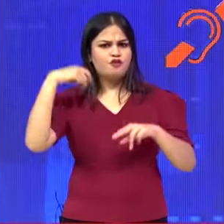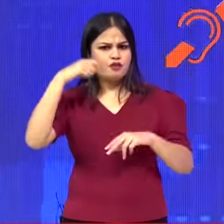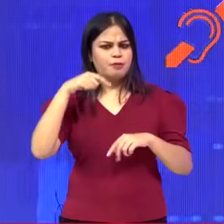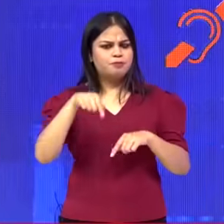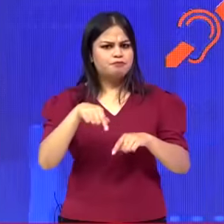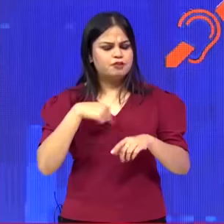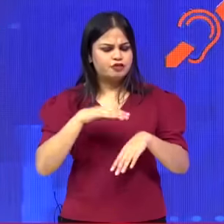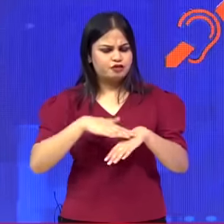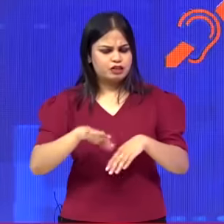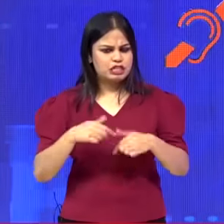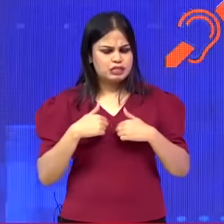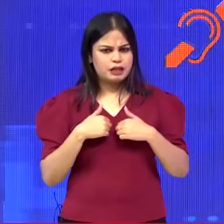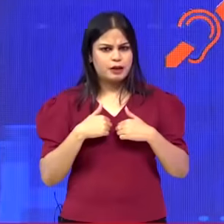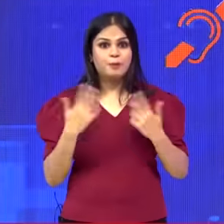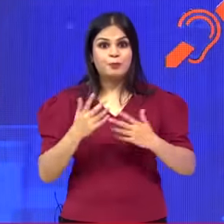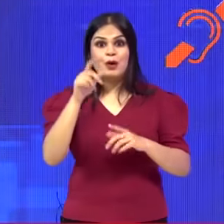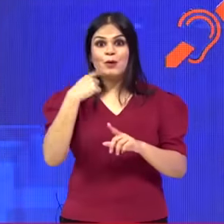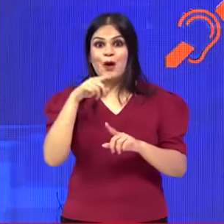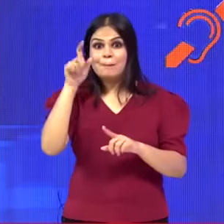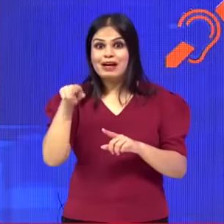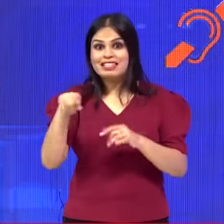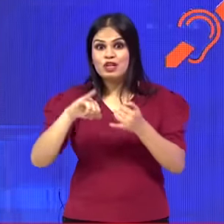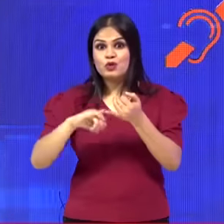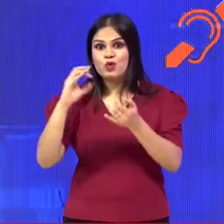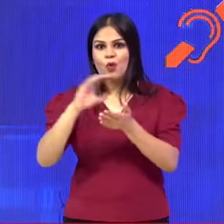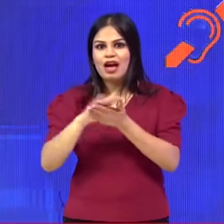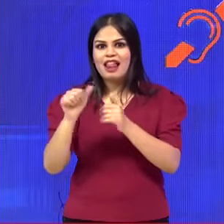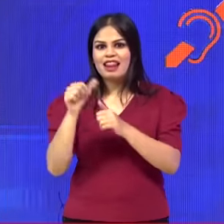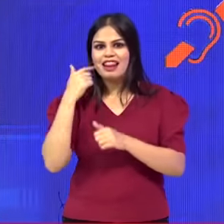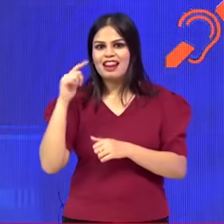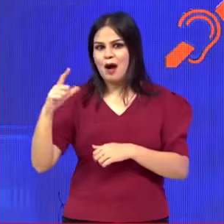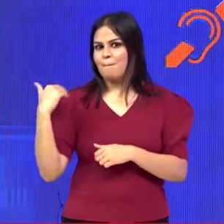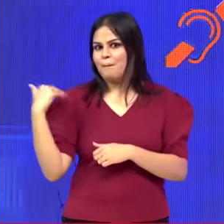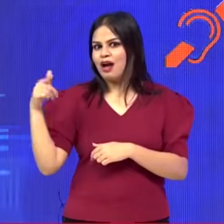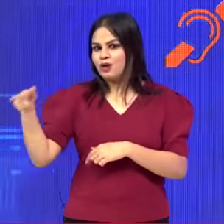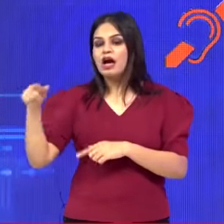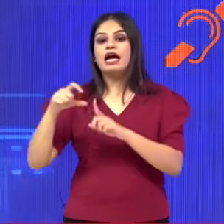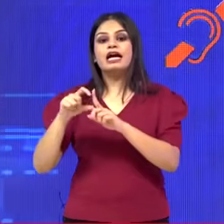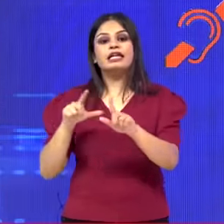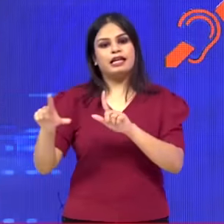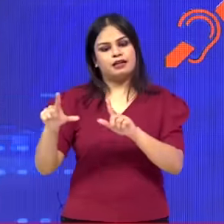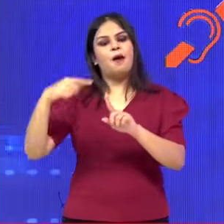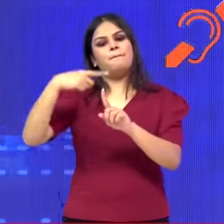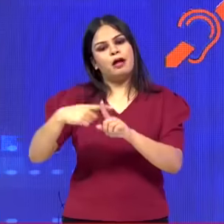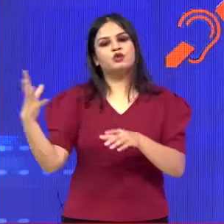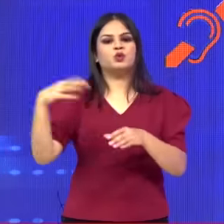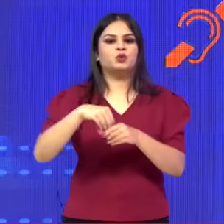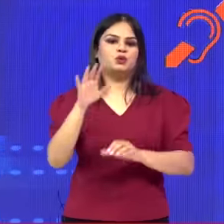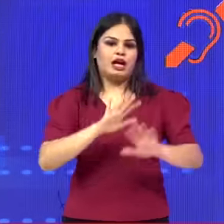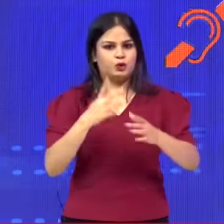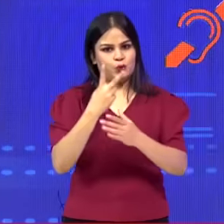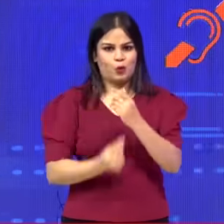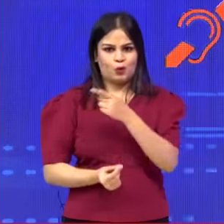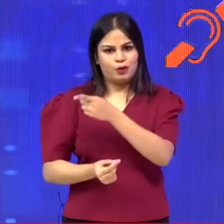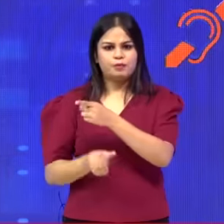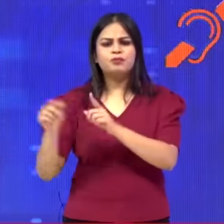और इन्होंने सोहेल वाज डायरेक्टिंग इट एंड सोहेल वाज आल्सो एक्टिंग इन इट। तो सोहेल ने